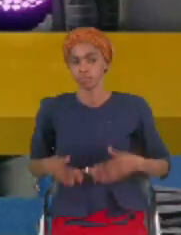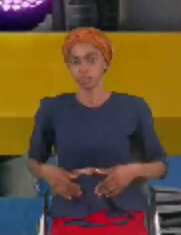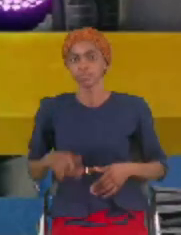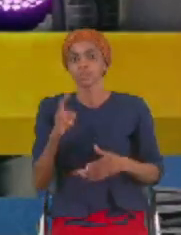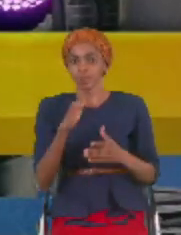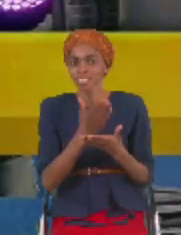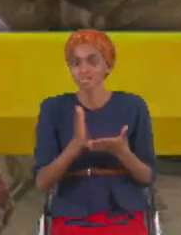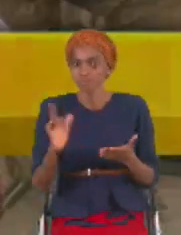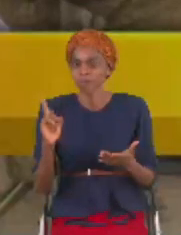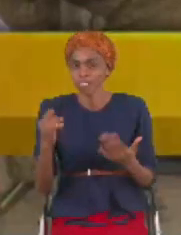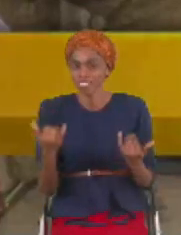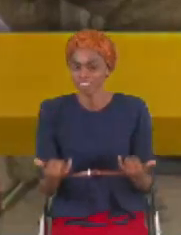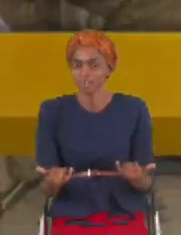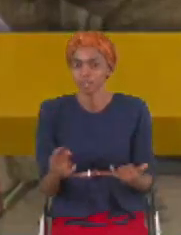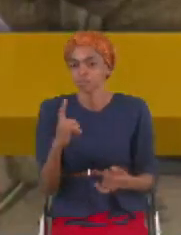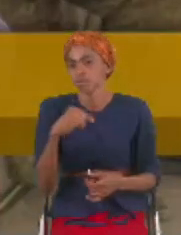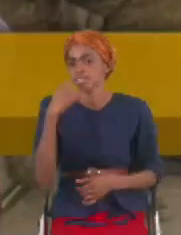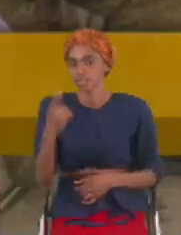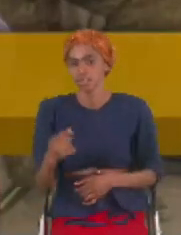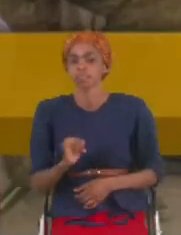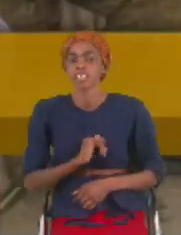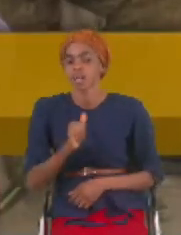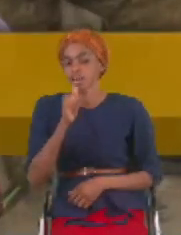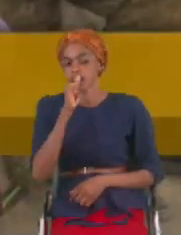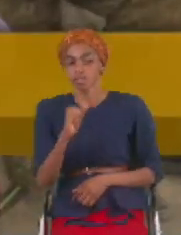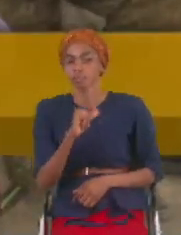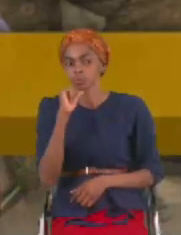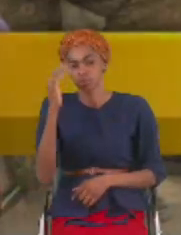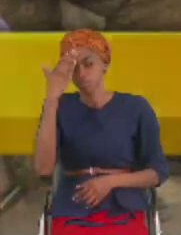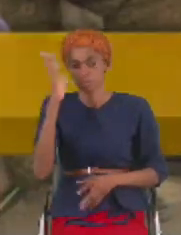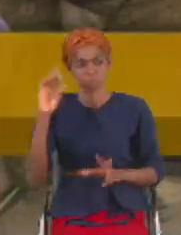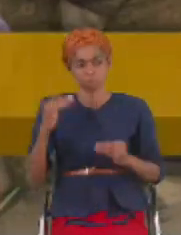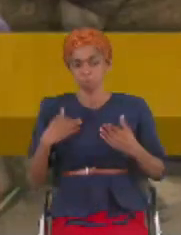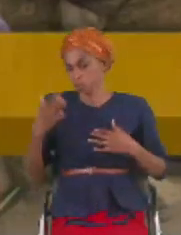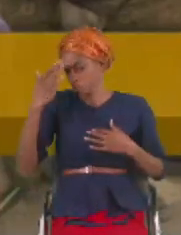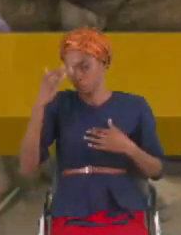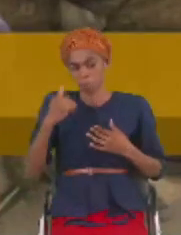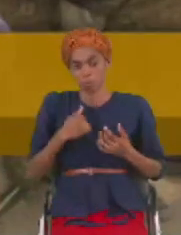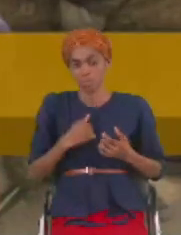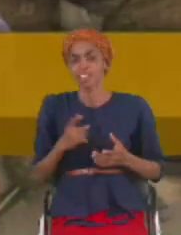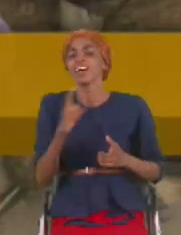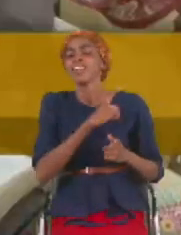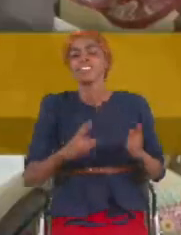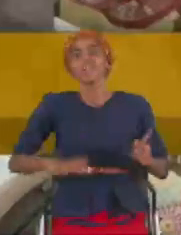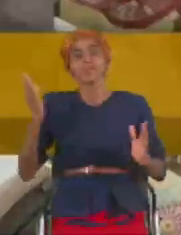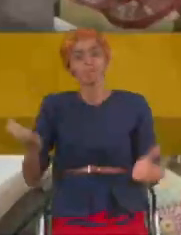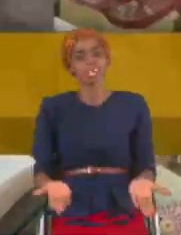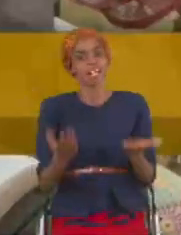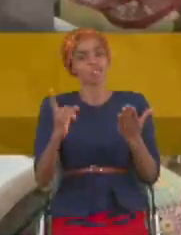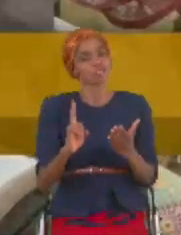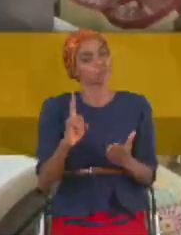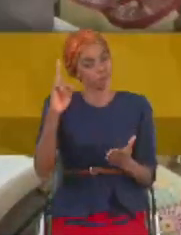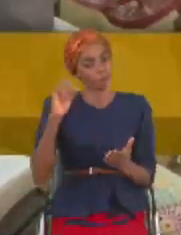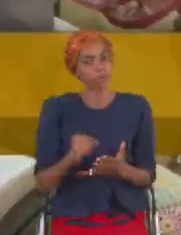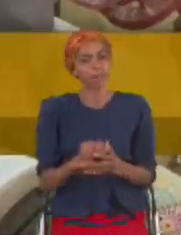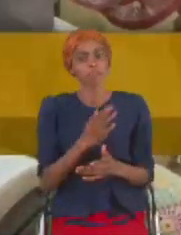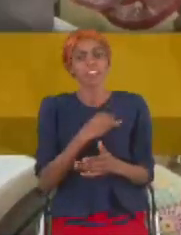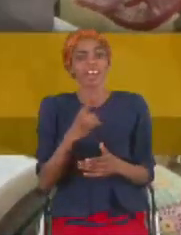jack quelques maintenant je ne suis pas reconnu le cio va te lever